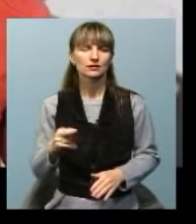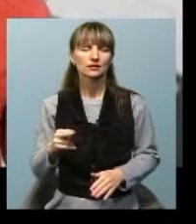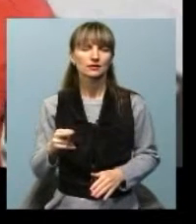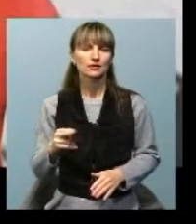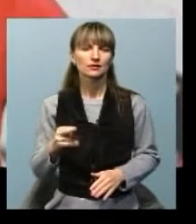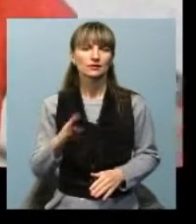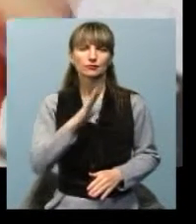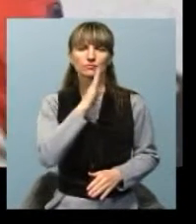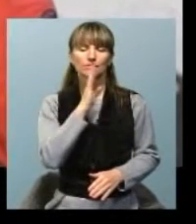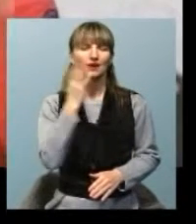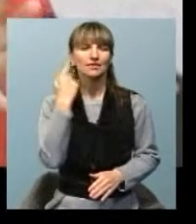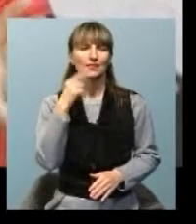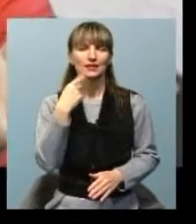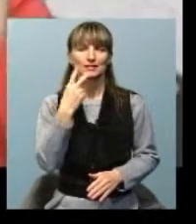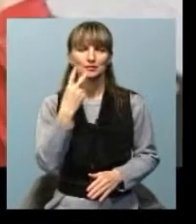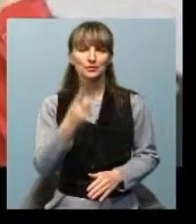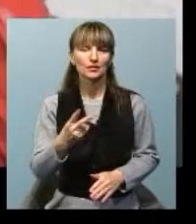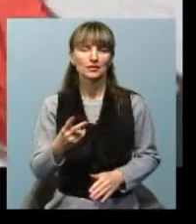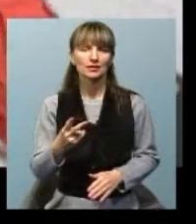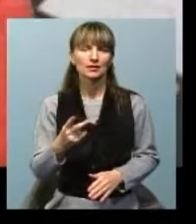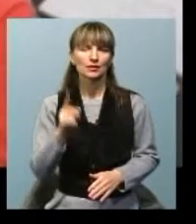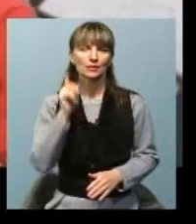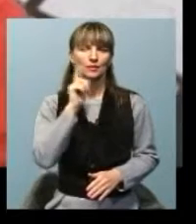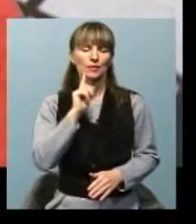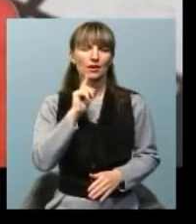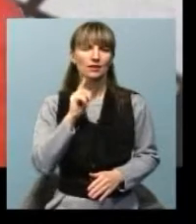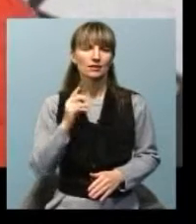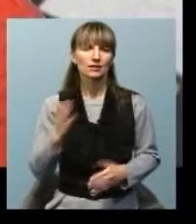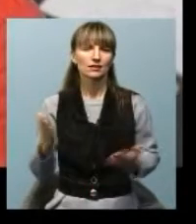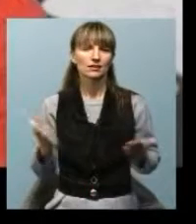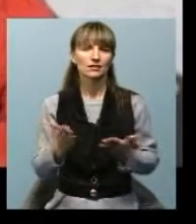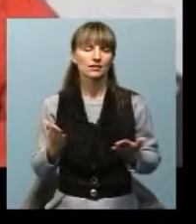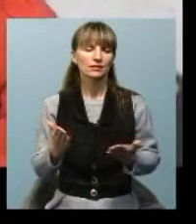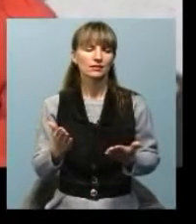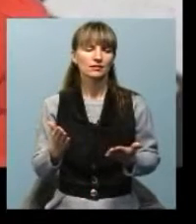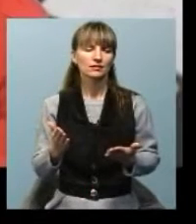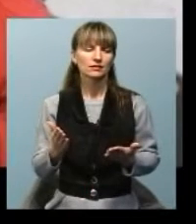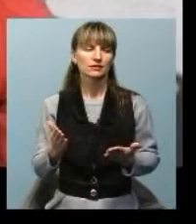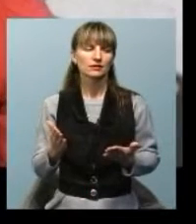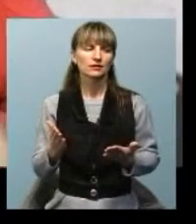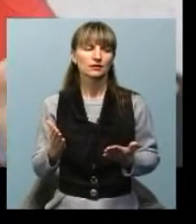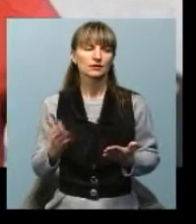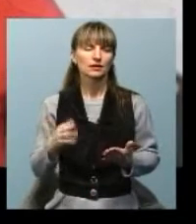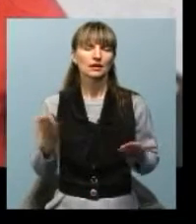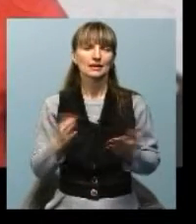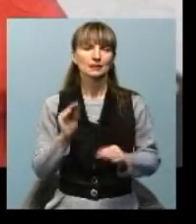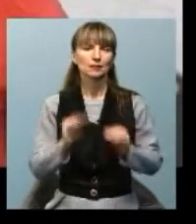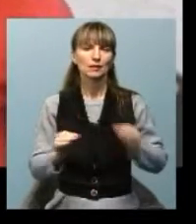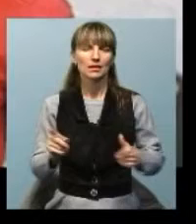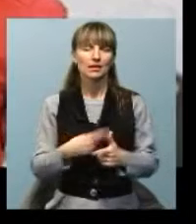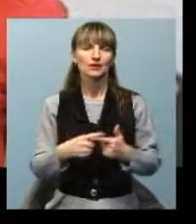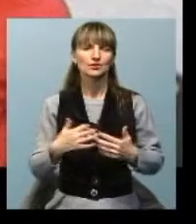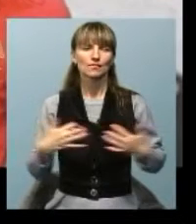ее говорила там. Смотрите, вот она вообще какой-то в мире загадывает предмет или